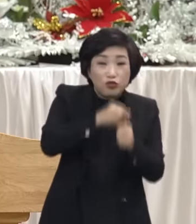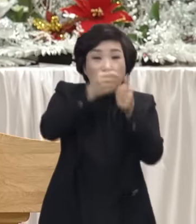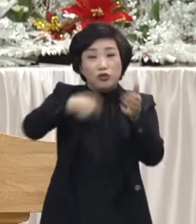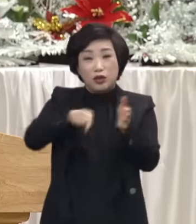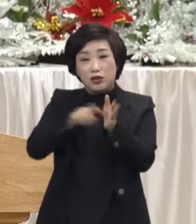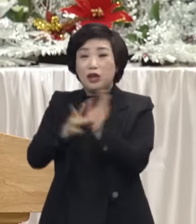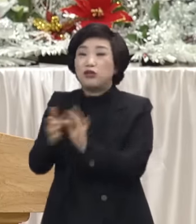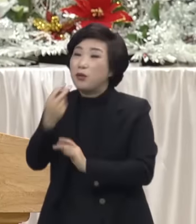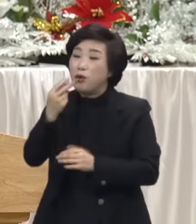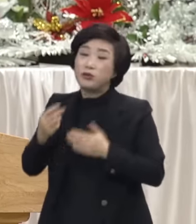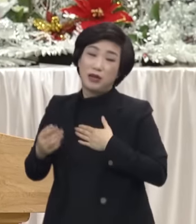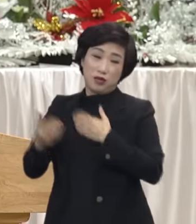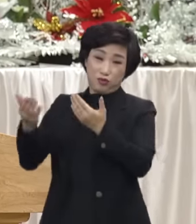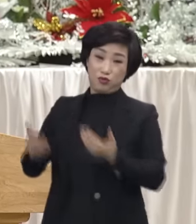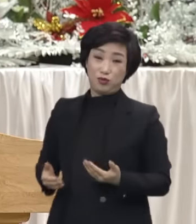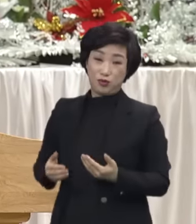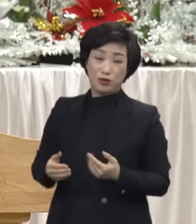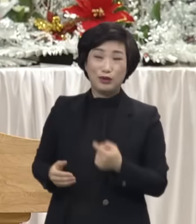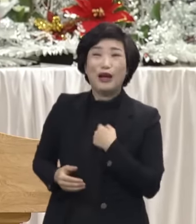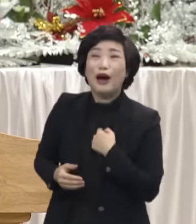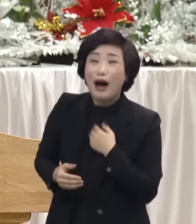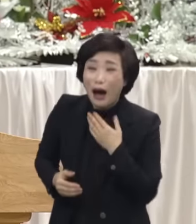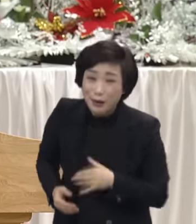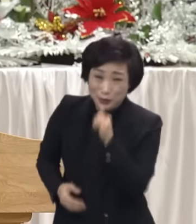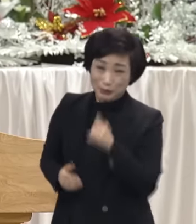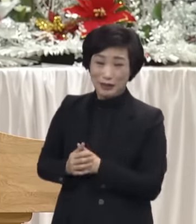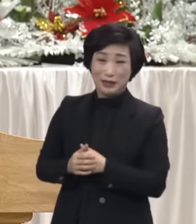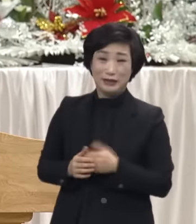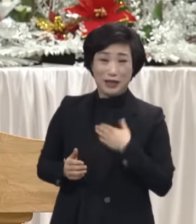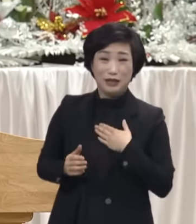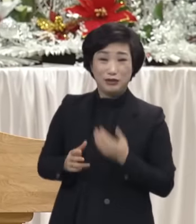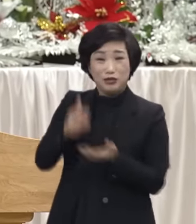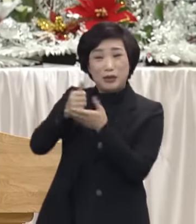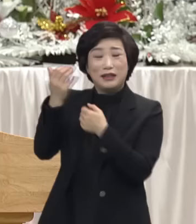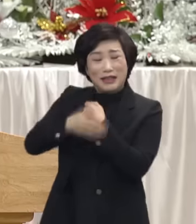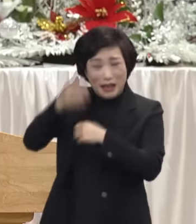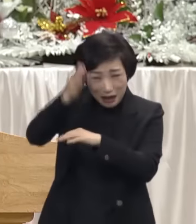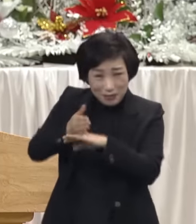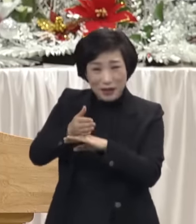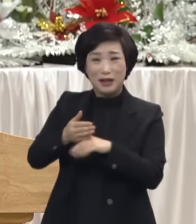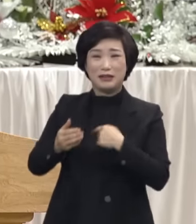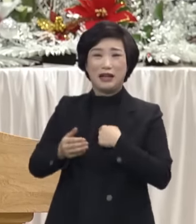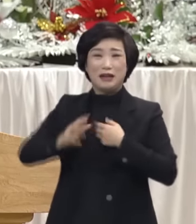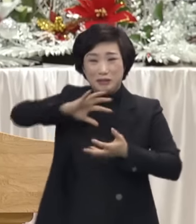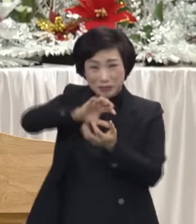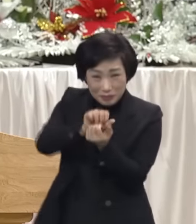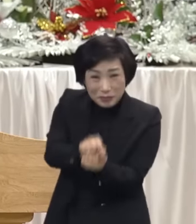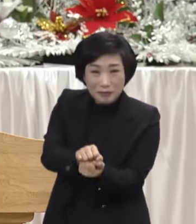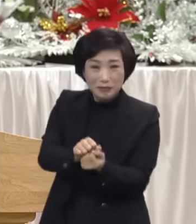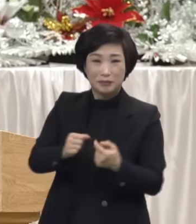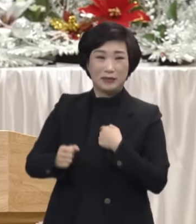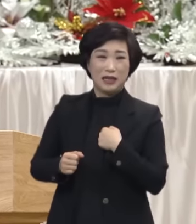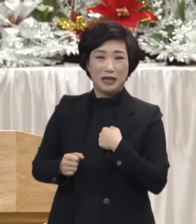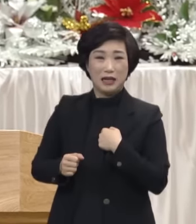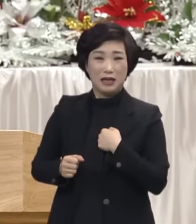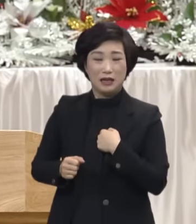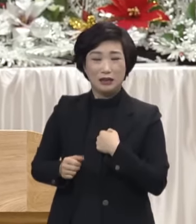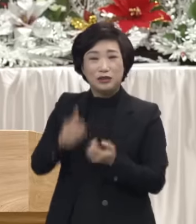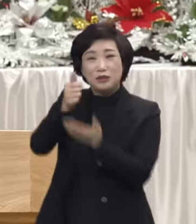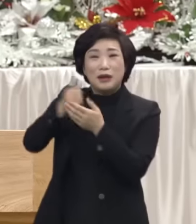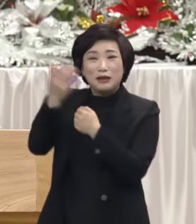위해서 자기 목숨을 대속물로 준 것을 압니다. 이 은혜 감사해서 내가 100번 죽은들 어찌 그